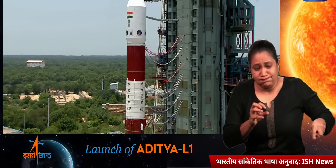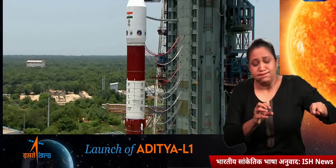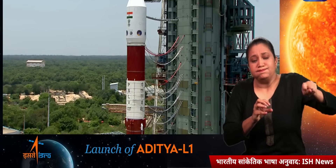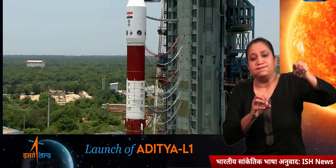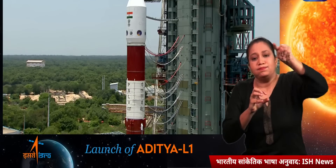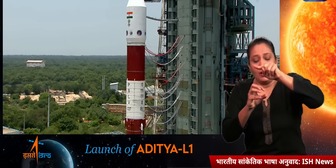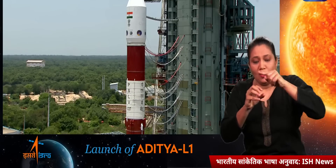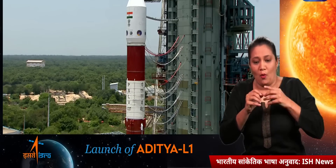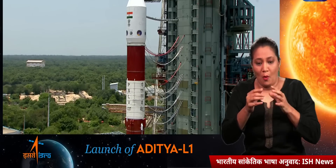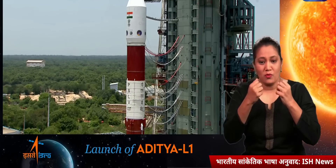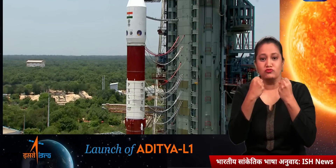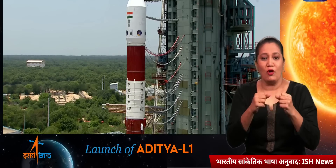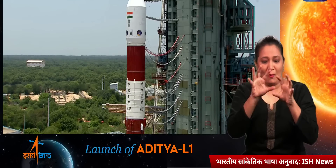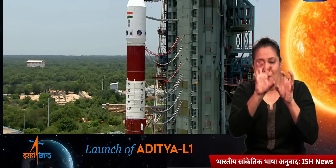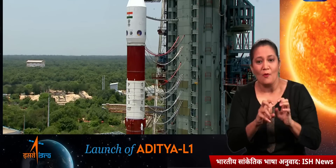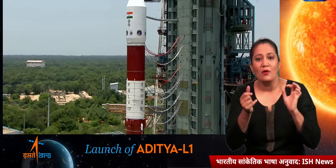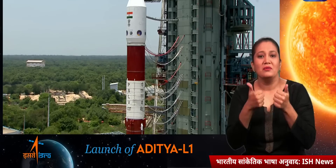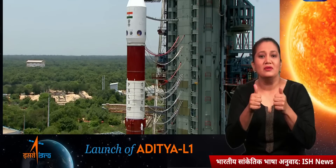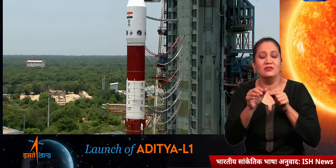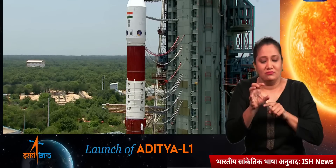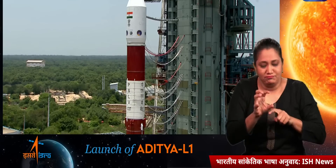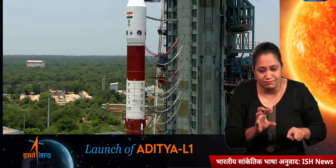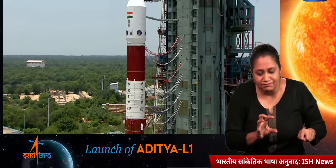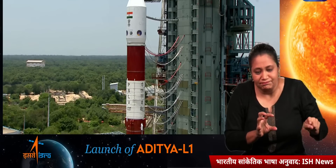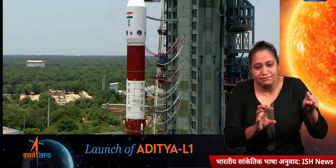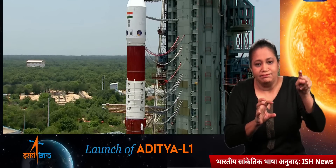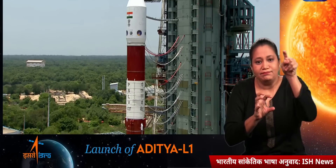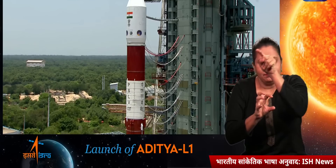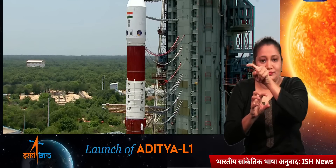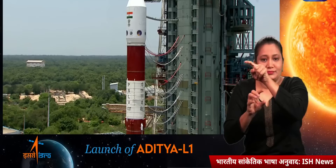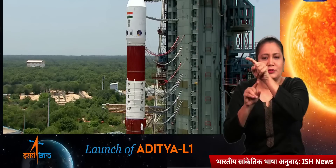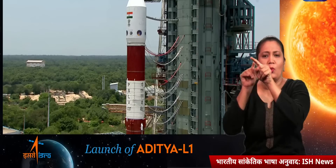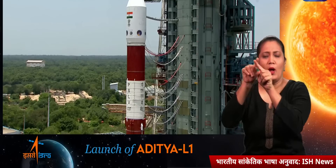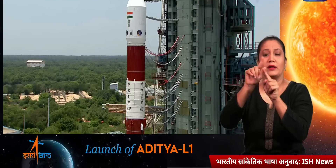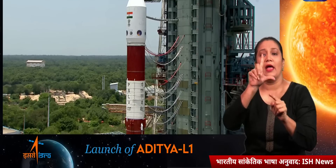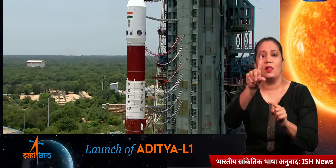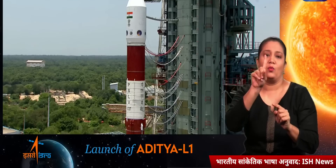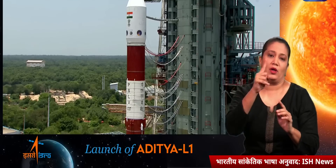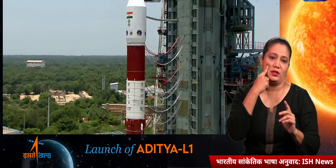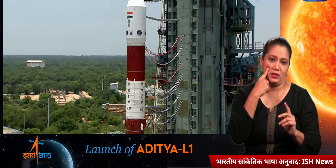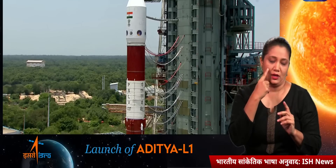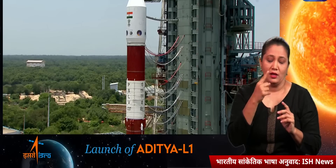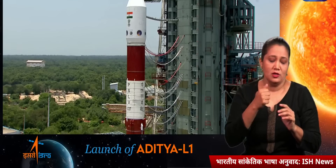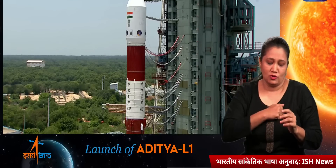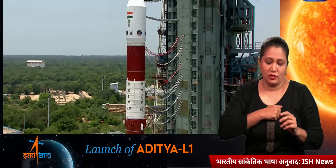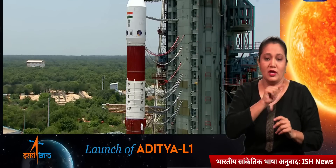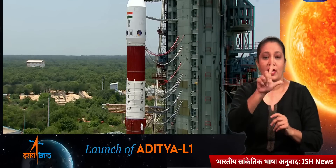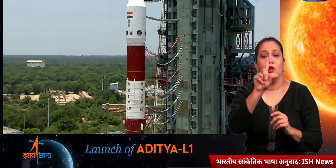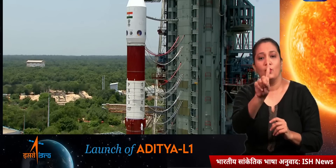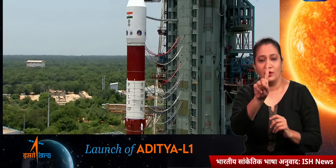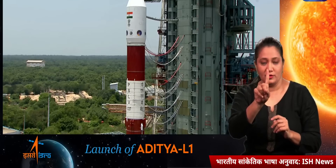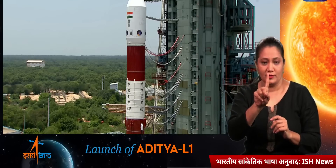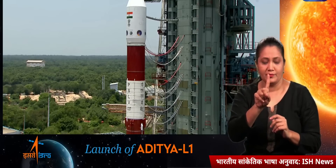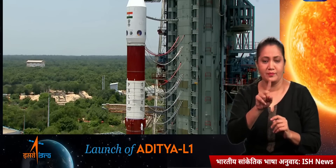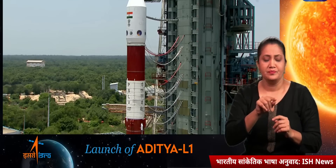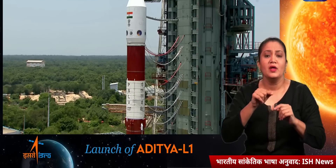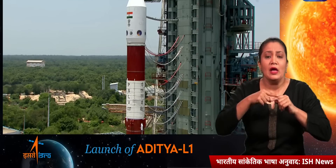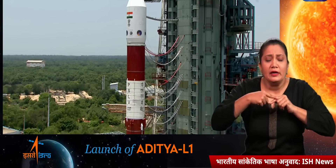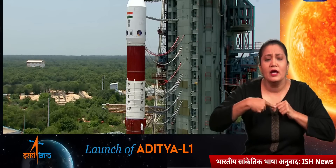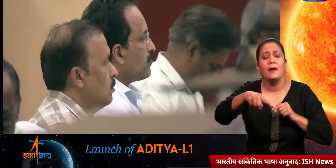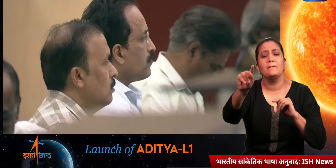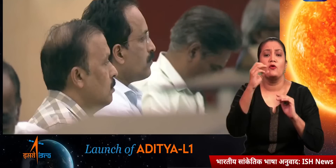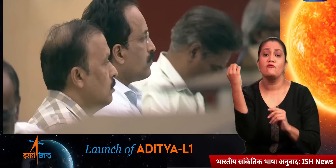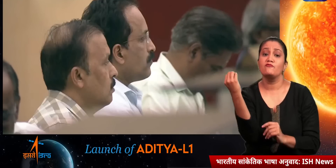of influence to reach Lagrange's point L1 in a journey spanning over